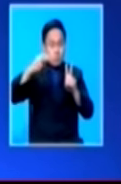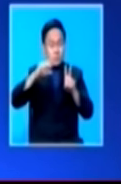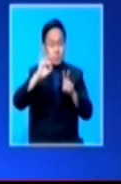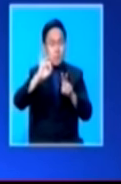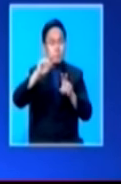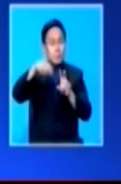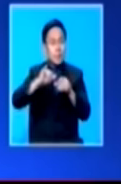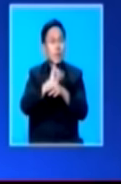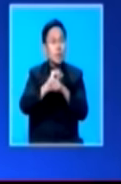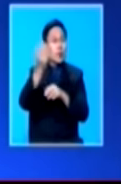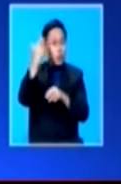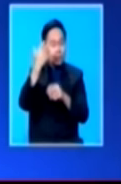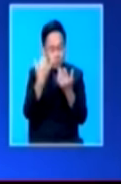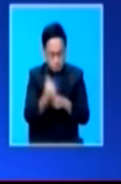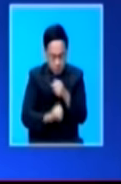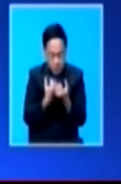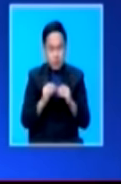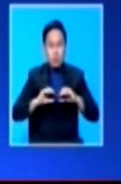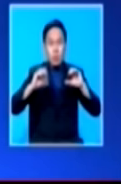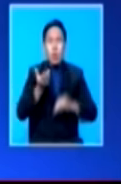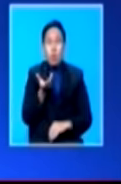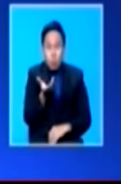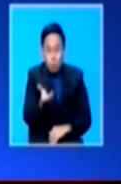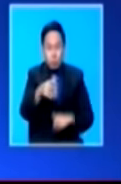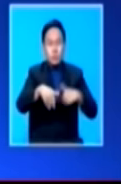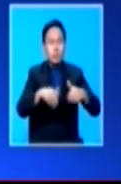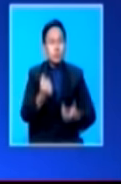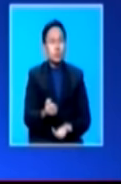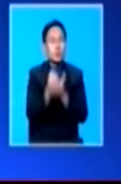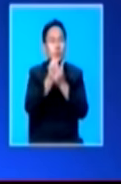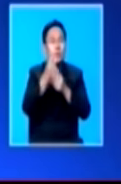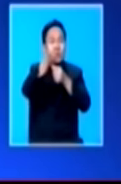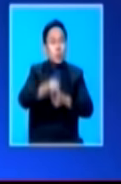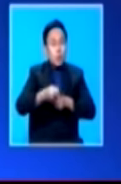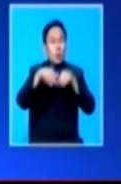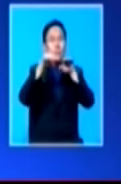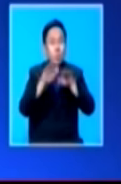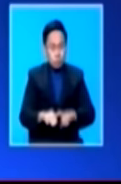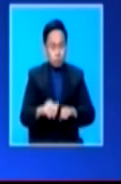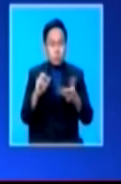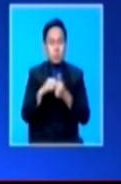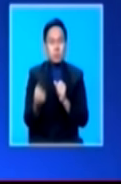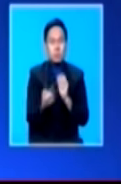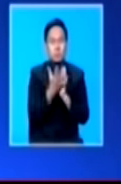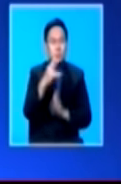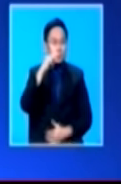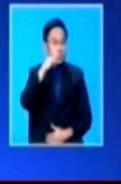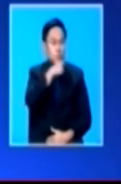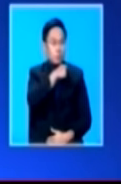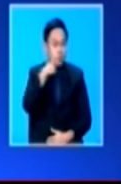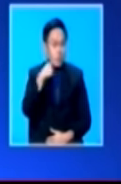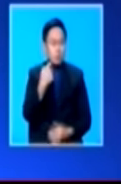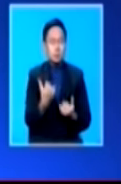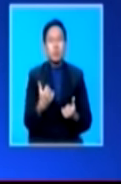ให้ลดการปลูกข้าวนาปลังเนื่องจากอาจจะมีความเสี่ยงต่อผลกระทบจากภัยแล้งก็ได้รับความ